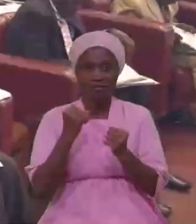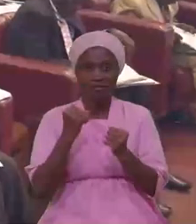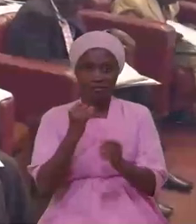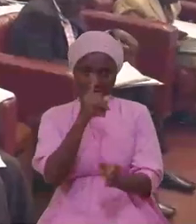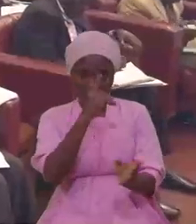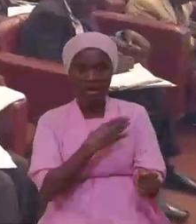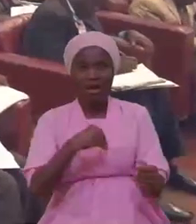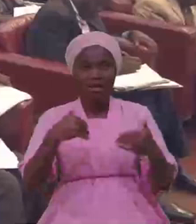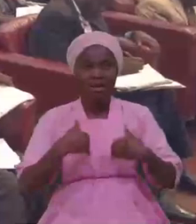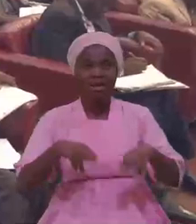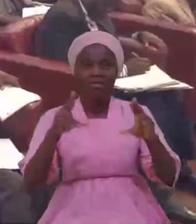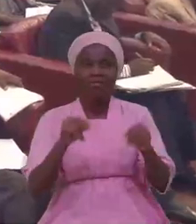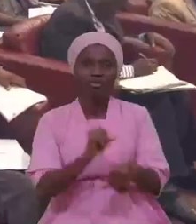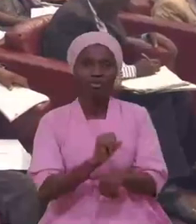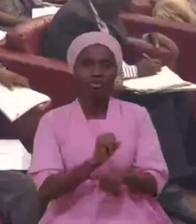quelqu'un de dire qu'il a